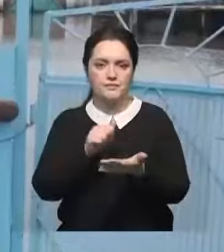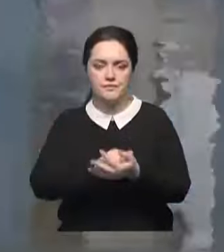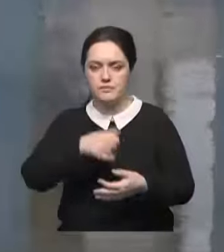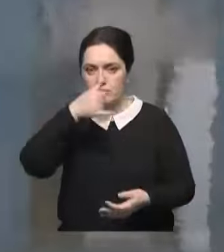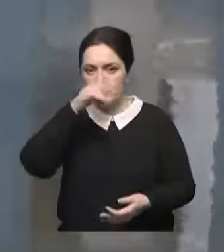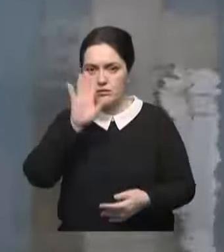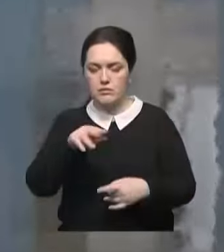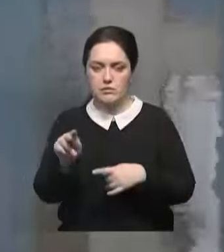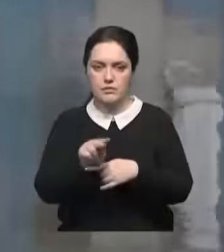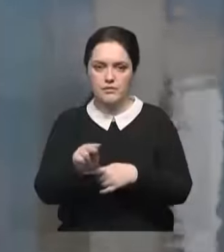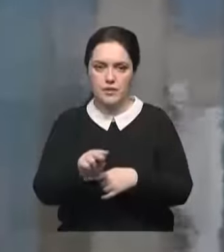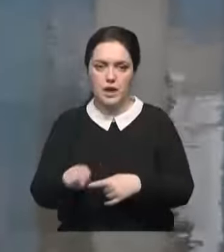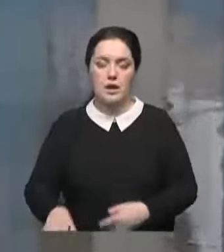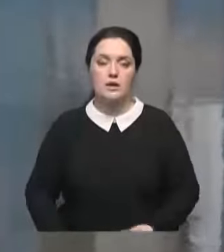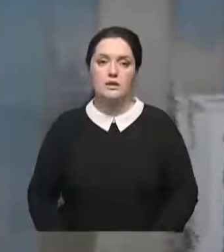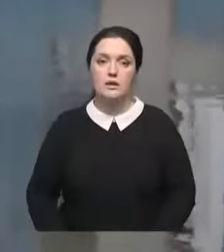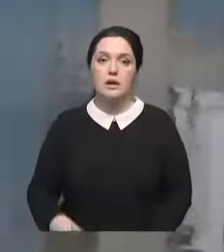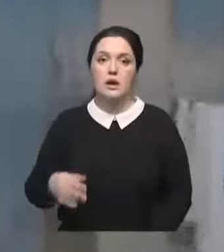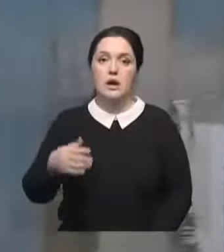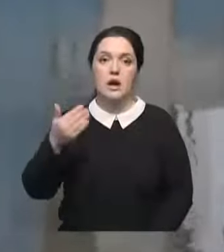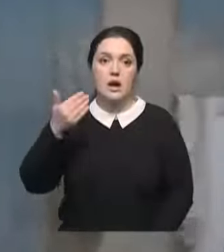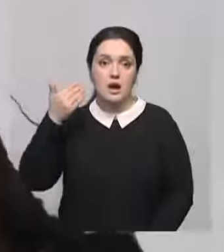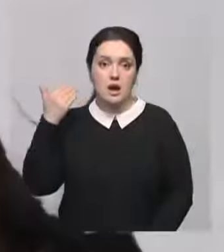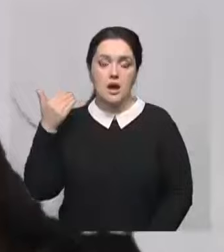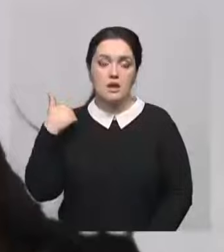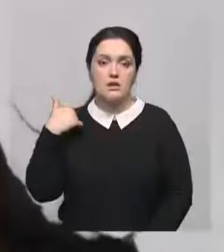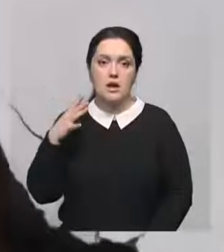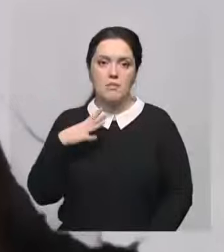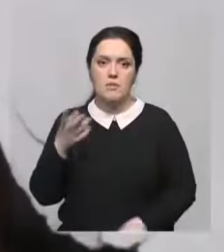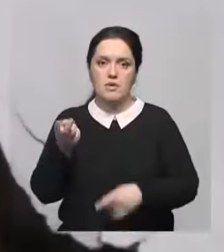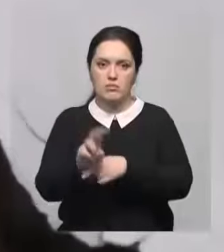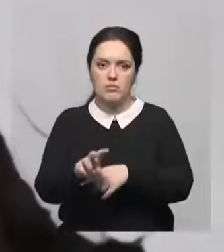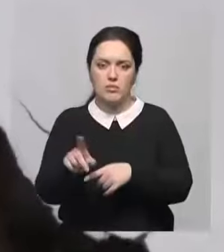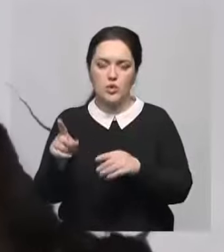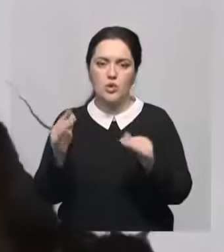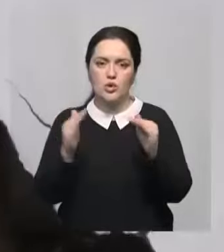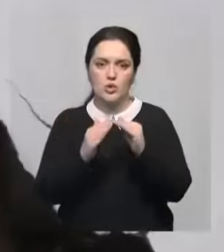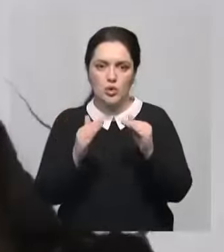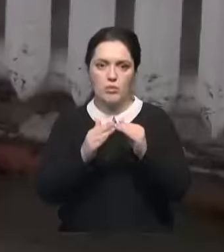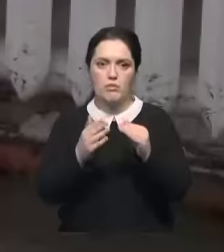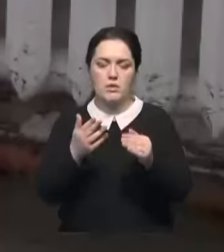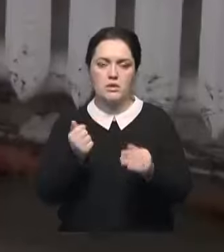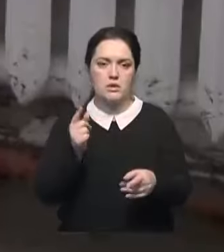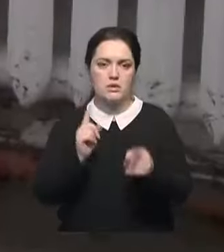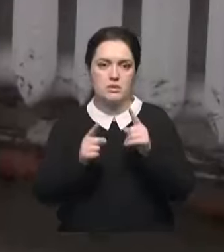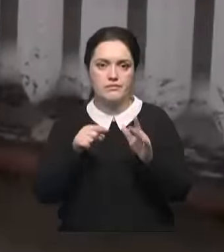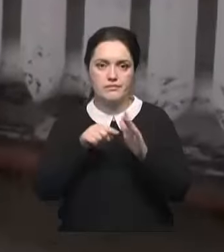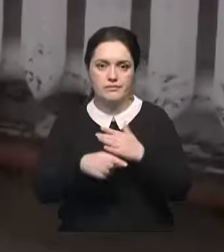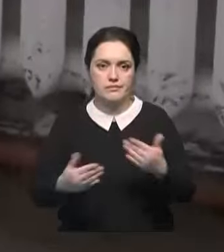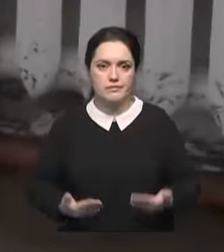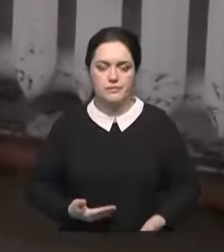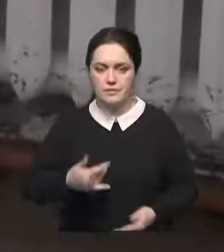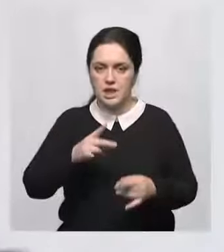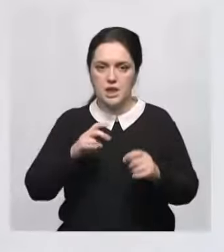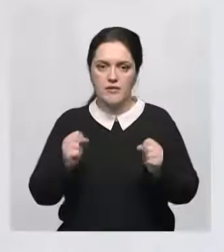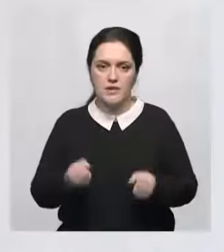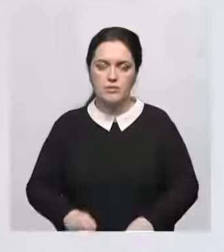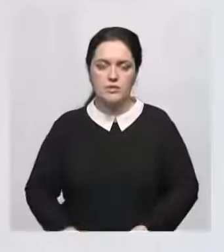для восстановления. Немногим ранее мы побывали в одном из таких домов. Действительно, жить там будет